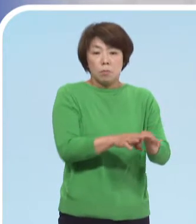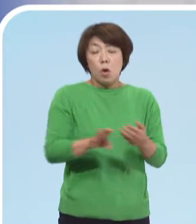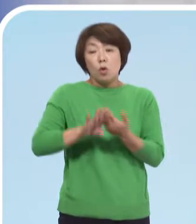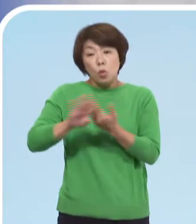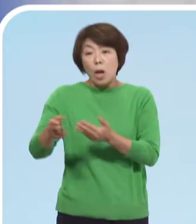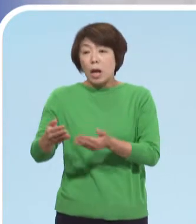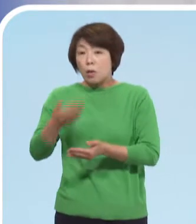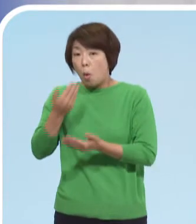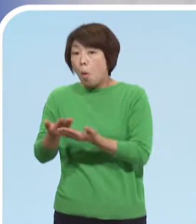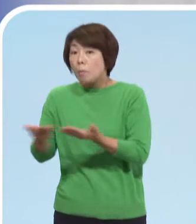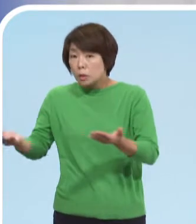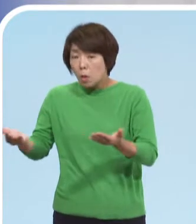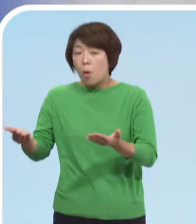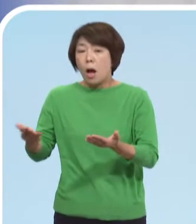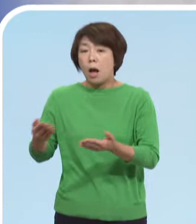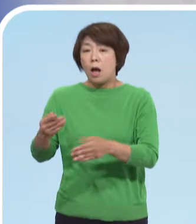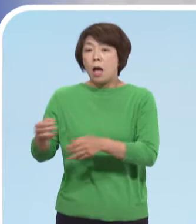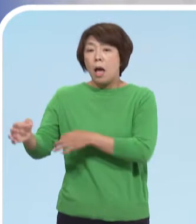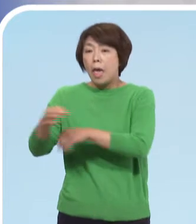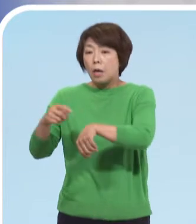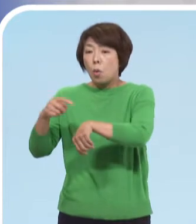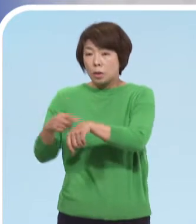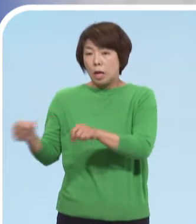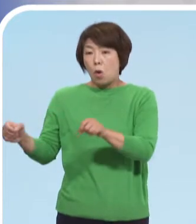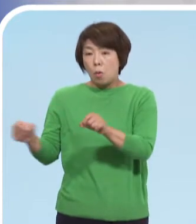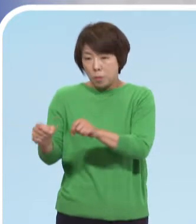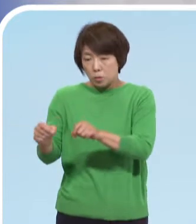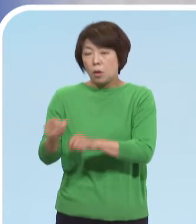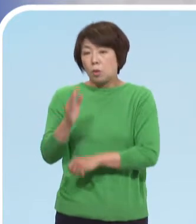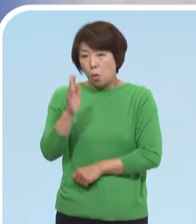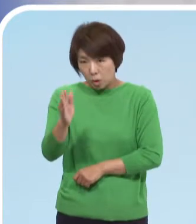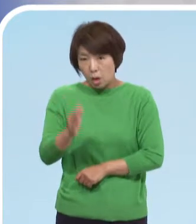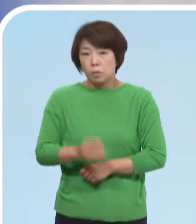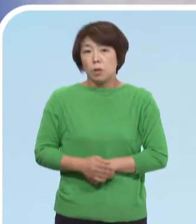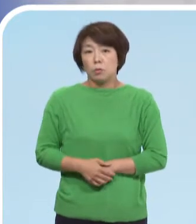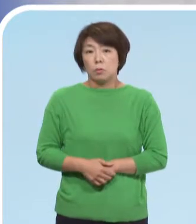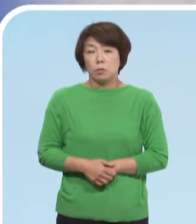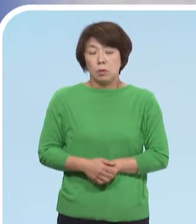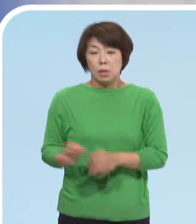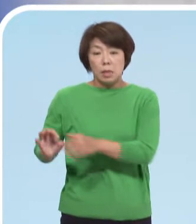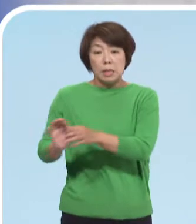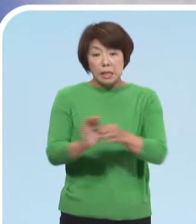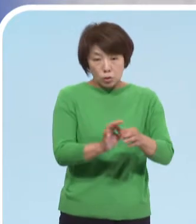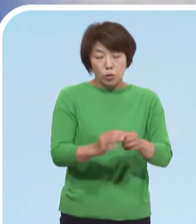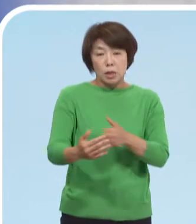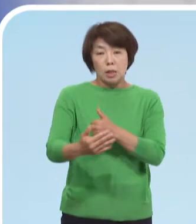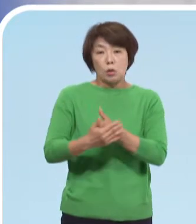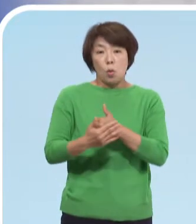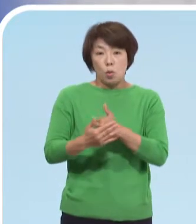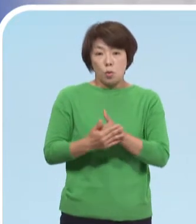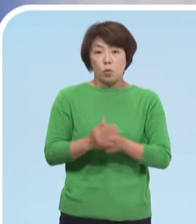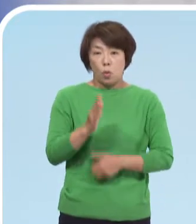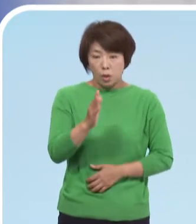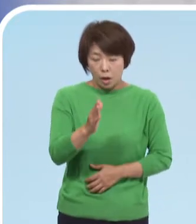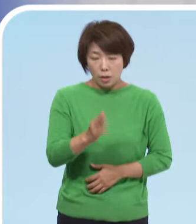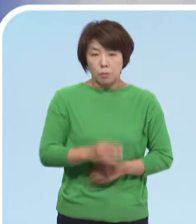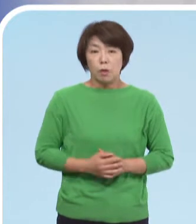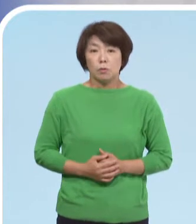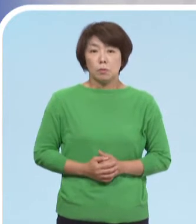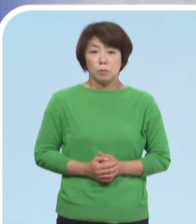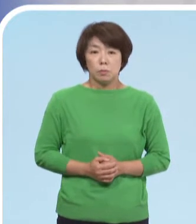それ以外の飲食店などは営業時間の短縮を要請しています。引き続きご協力をお願いします